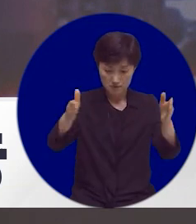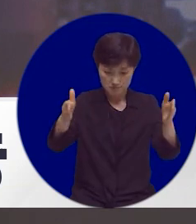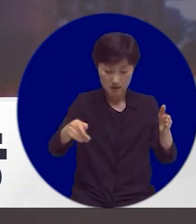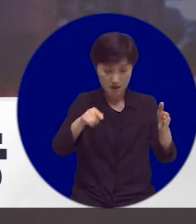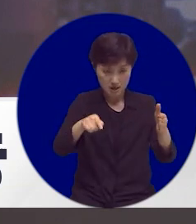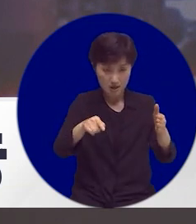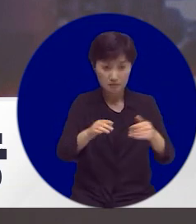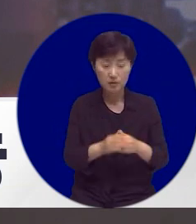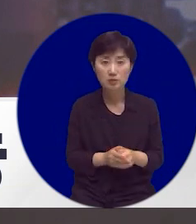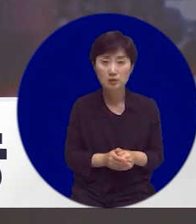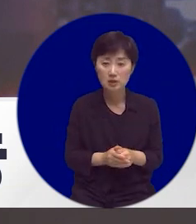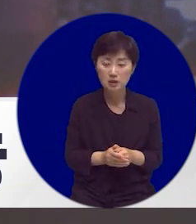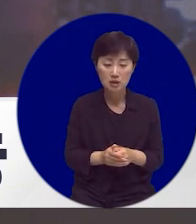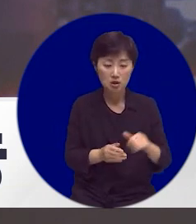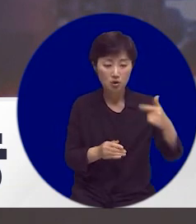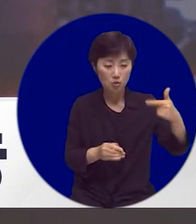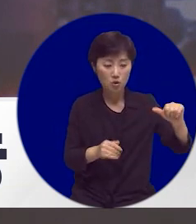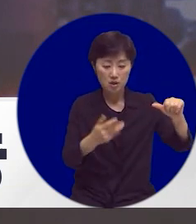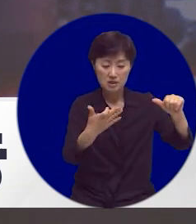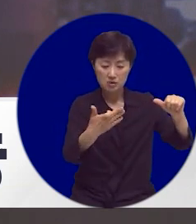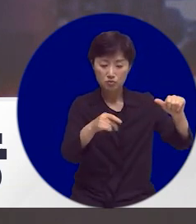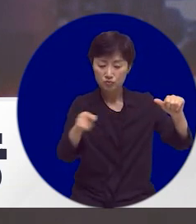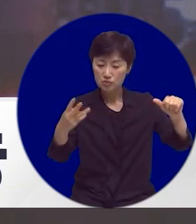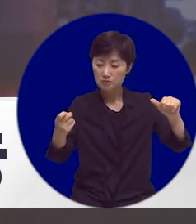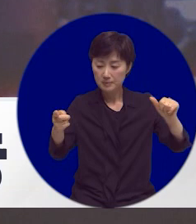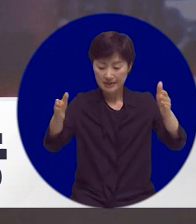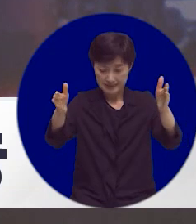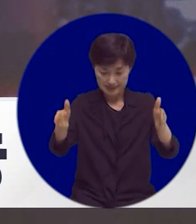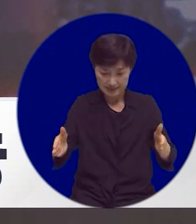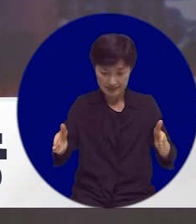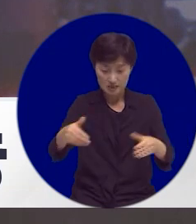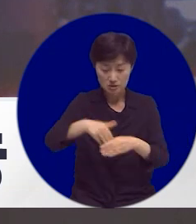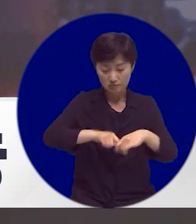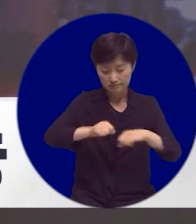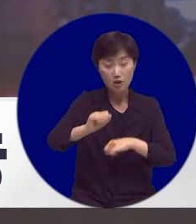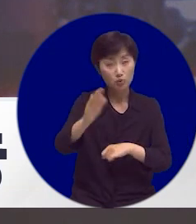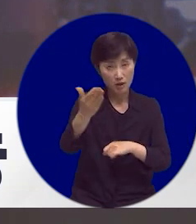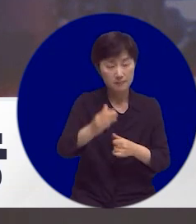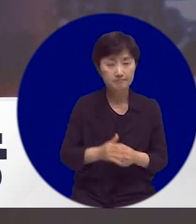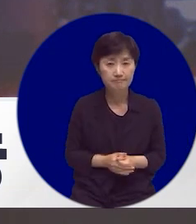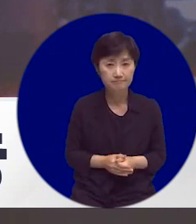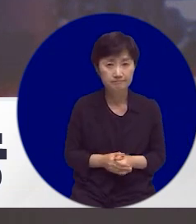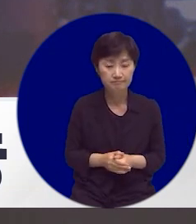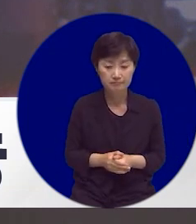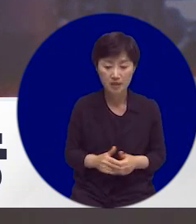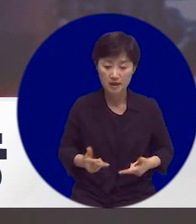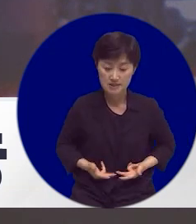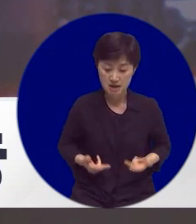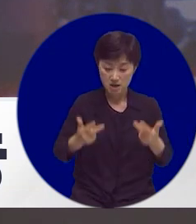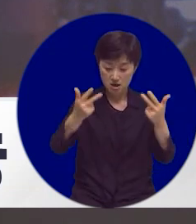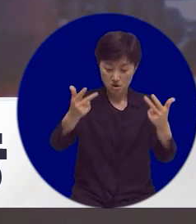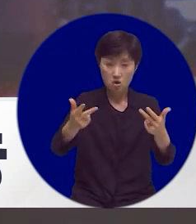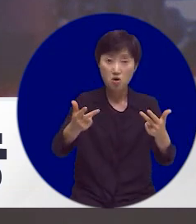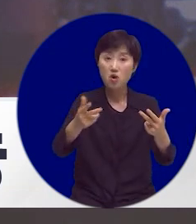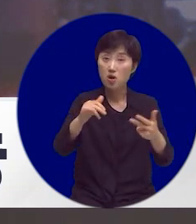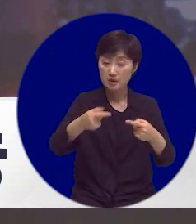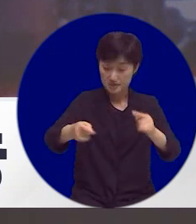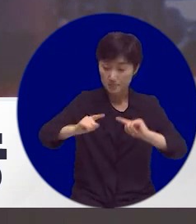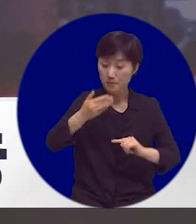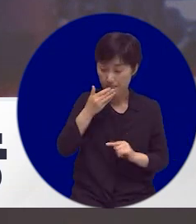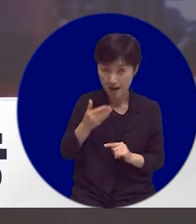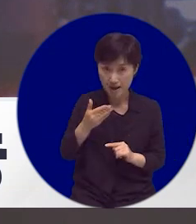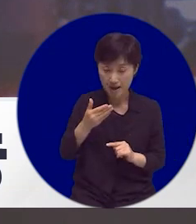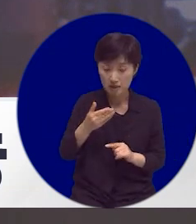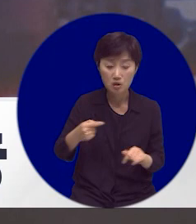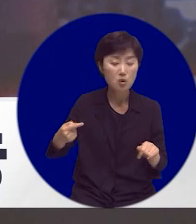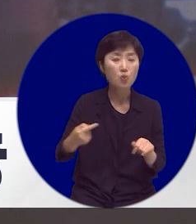19일부터 31일까지 법에서 정한 방법으로 선거운동을 할 수 있습니다. 후보자의 자원봉사자로 참여하거나 선거일이 아닌